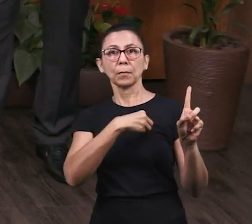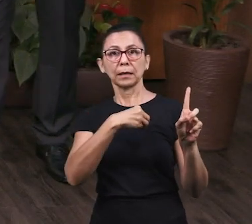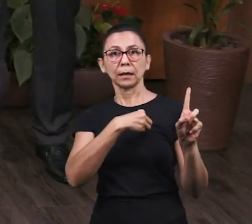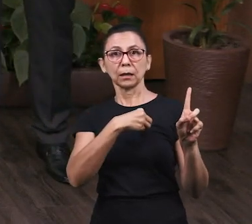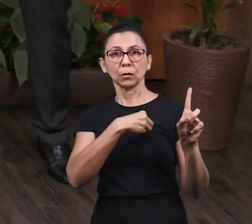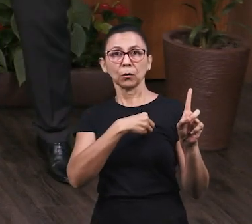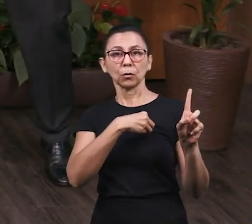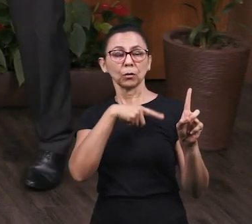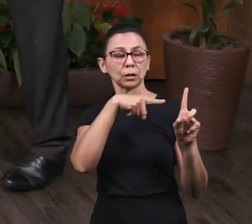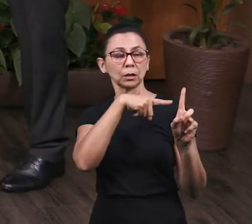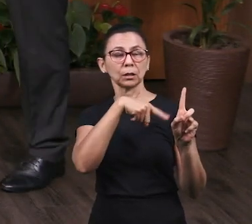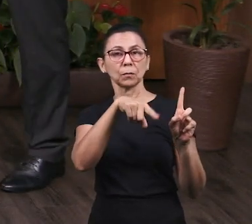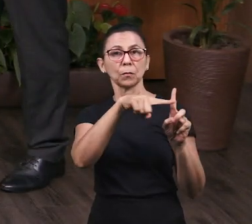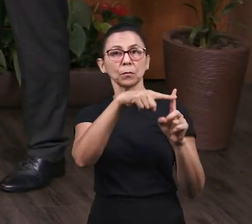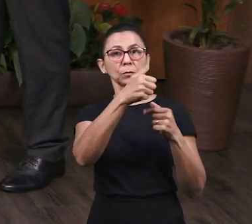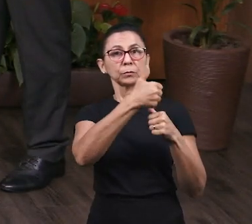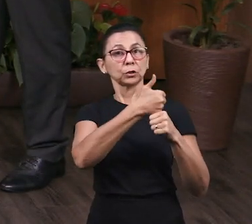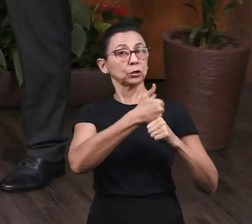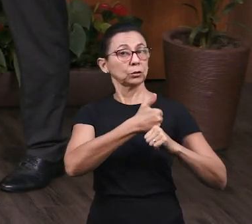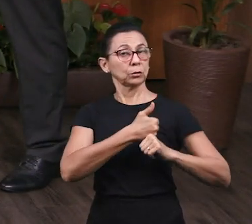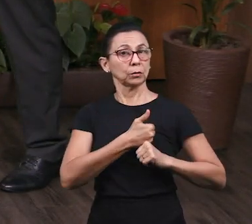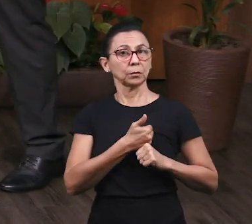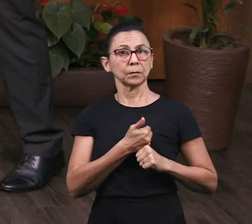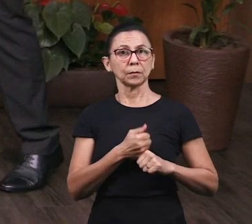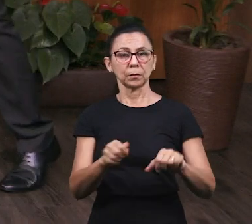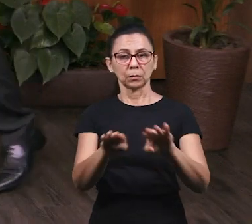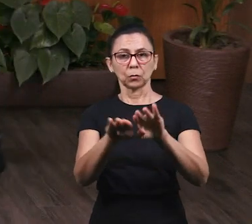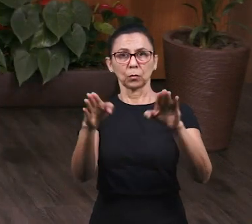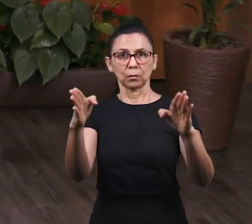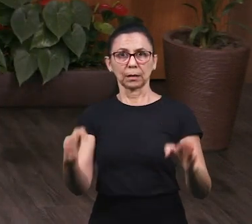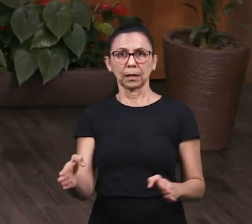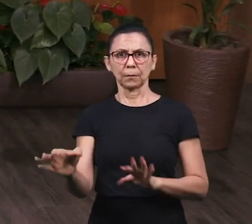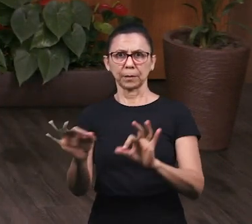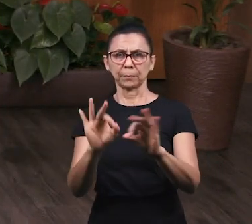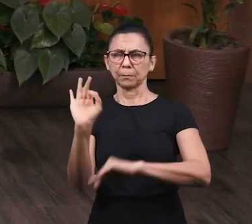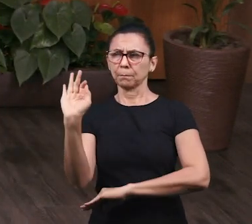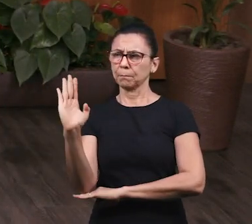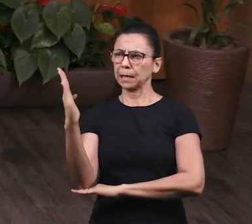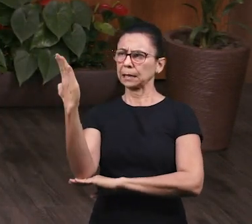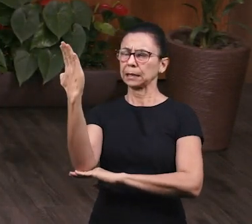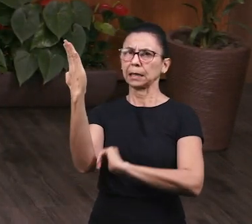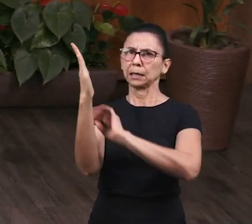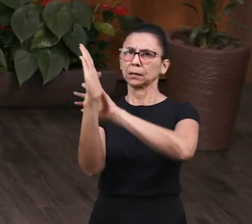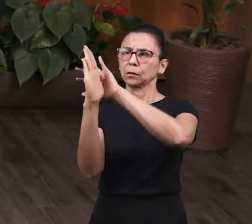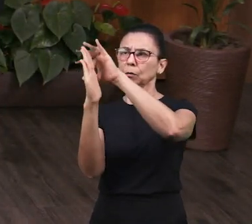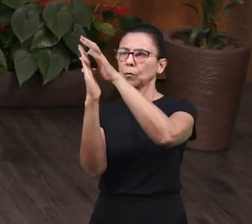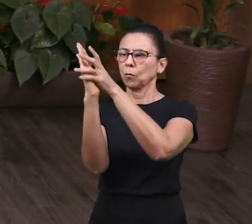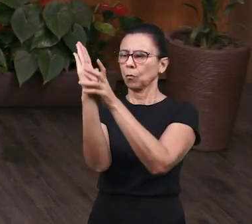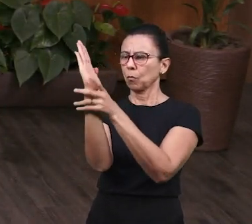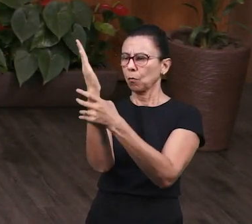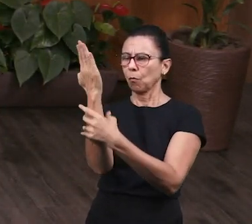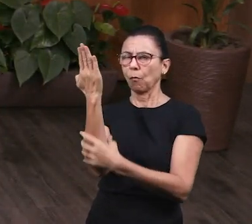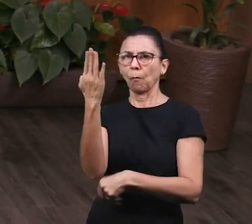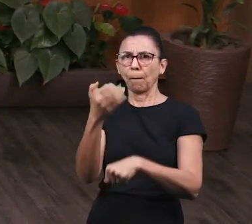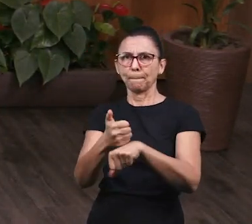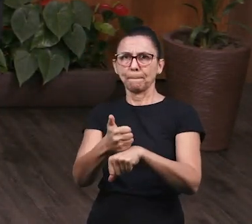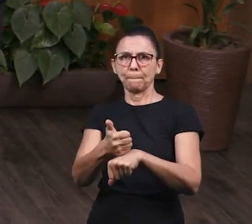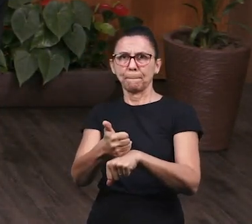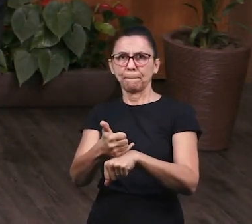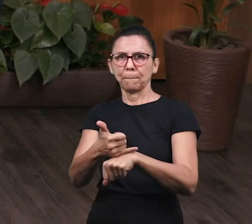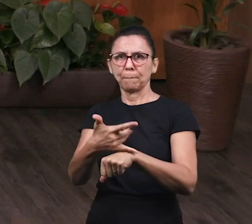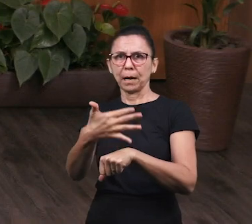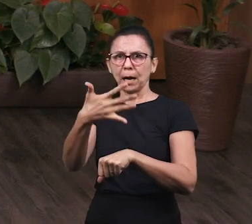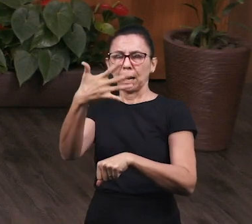rappelant que l'autel, il était fait en bois, revêtu de bronze, comme nous voyons